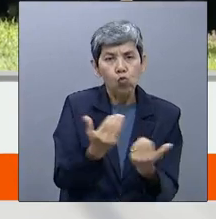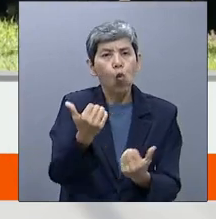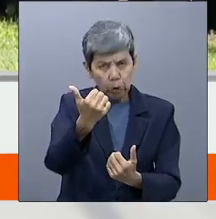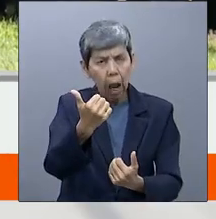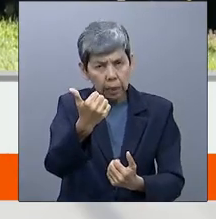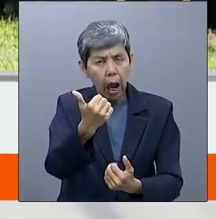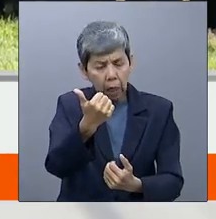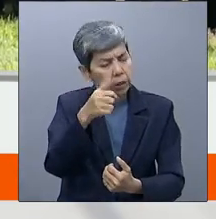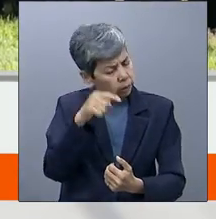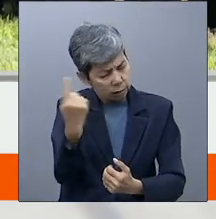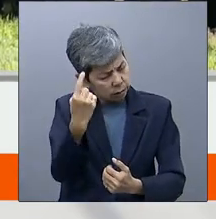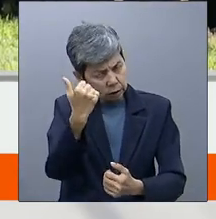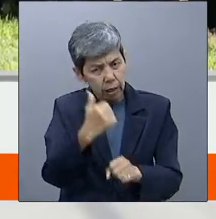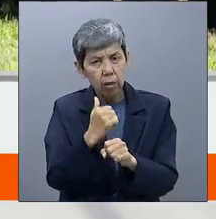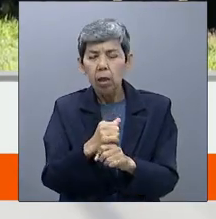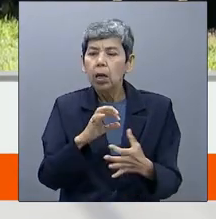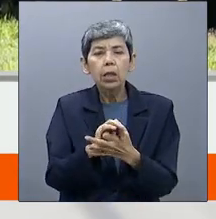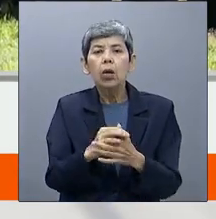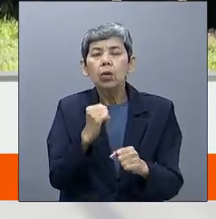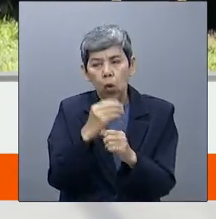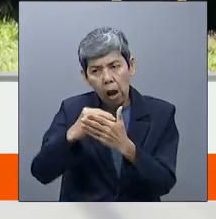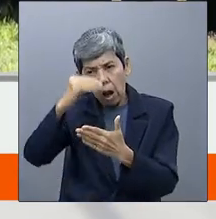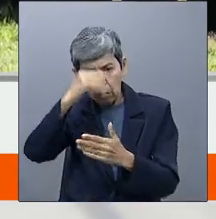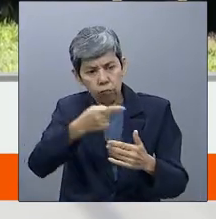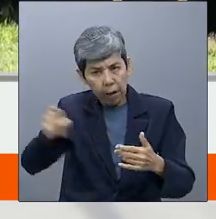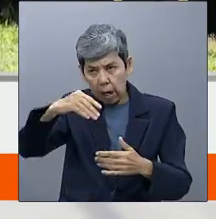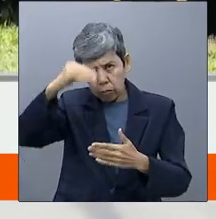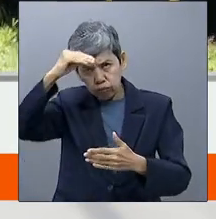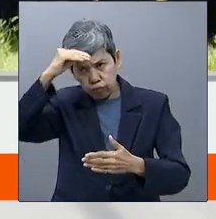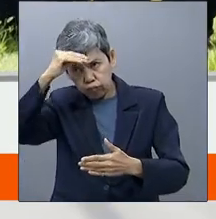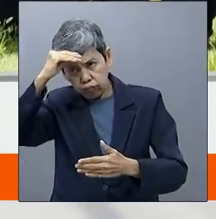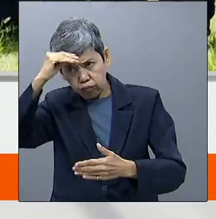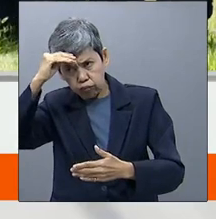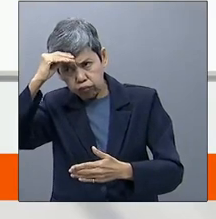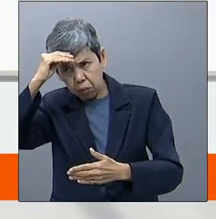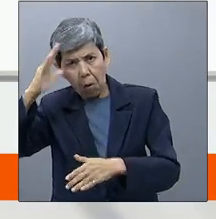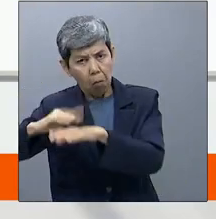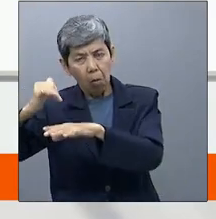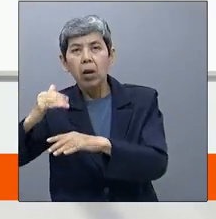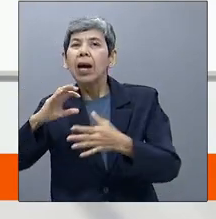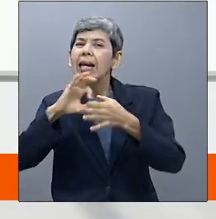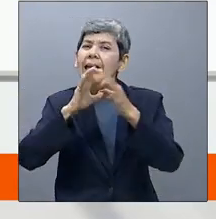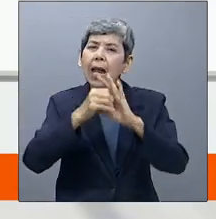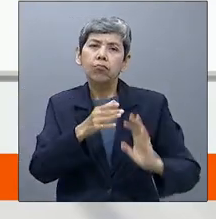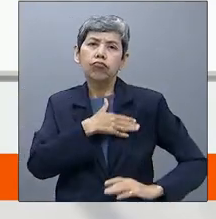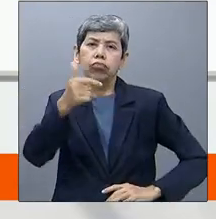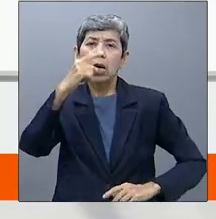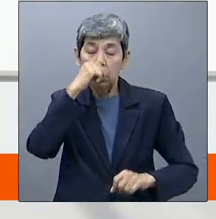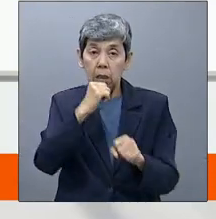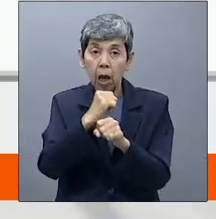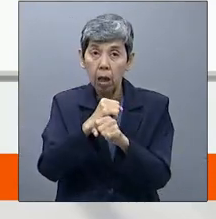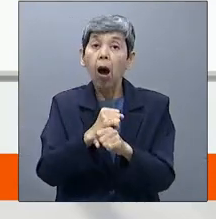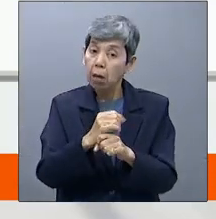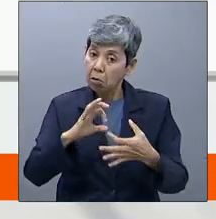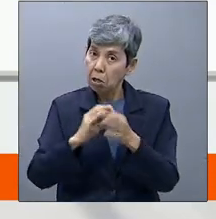ที่ได้รับอนุญาตให้ไปศึกษามาหรือว่าบุคคลที่เช่นนักกีฬาทีมชาติเนี่ยชนะเหรียญทองโอลิ